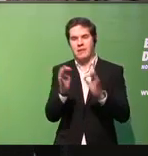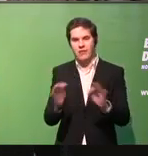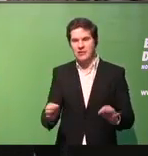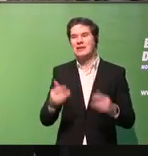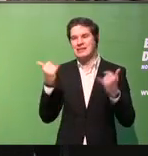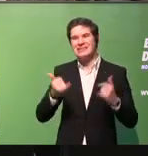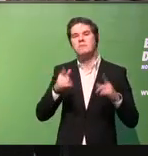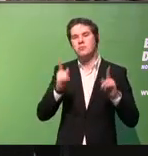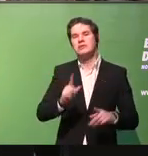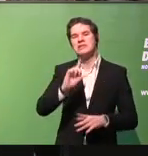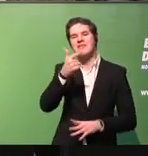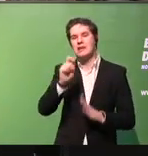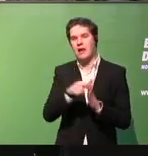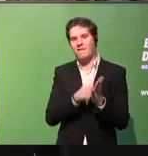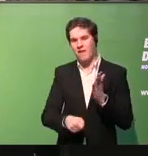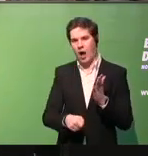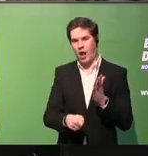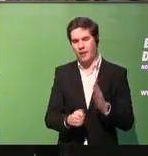Wahlgang gehen müssen.